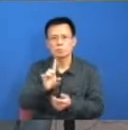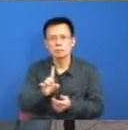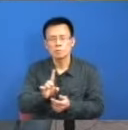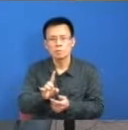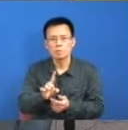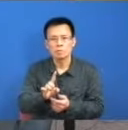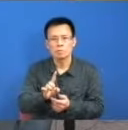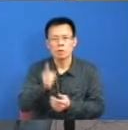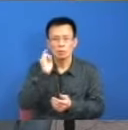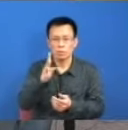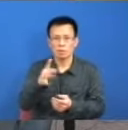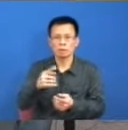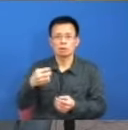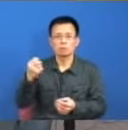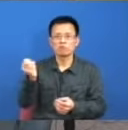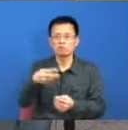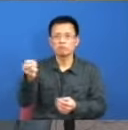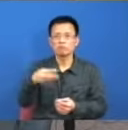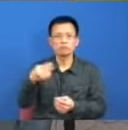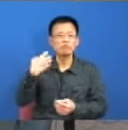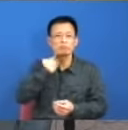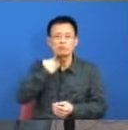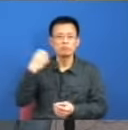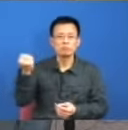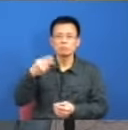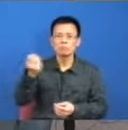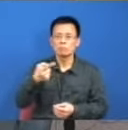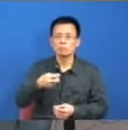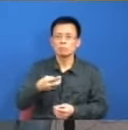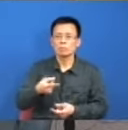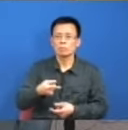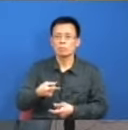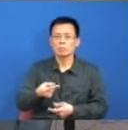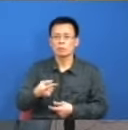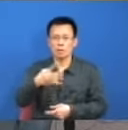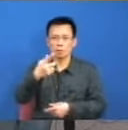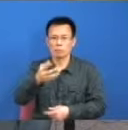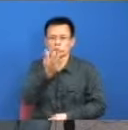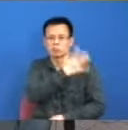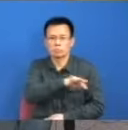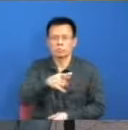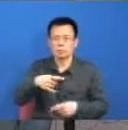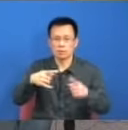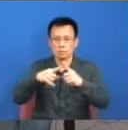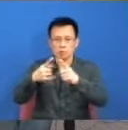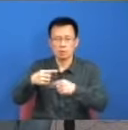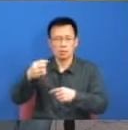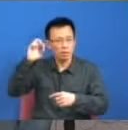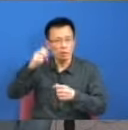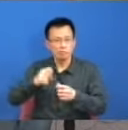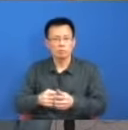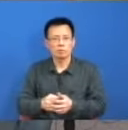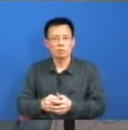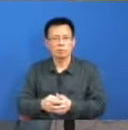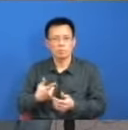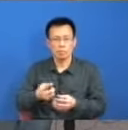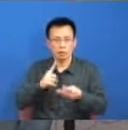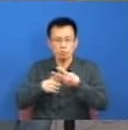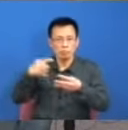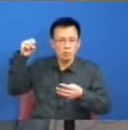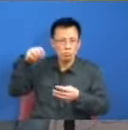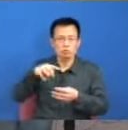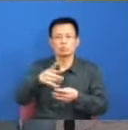幾人繼續要堅持。你是不是不需要理那班人的訴求和他們心裡的想法呢？ 呢、這個就係主流傳媒同埋